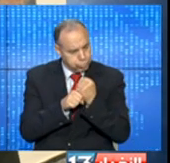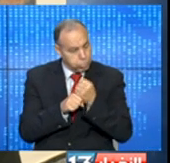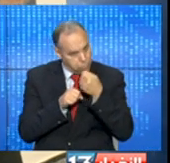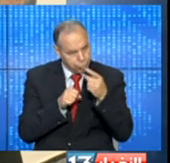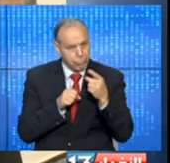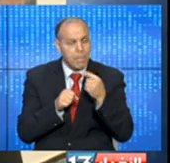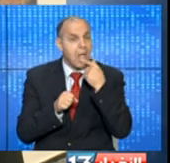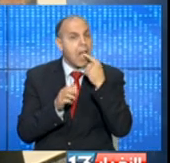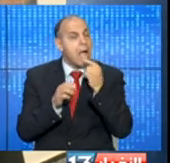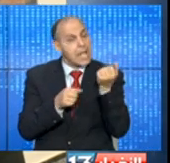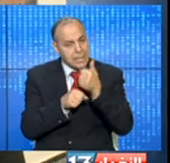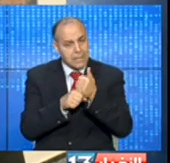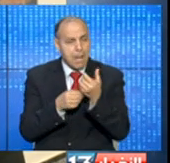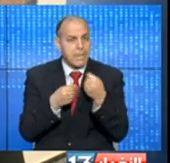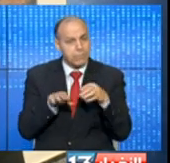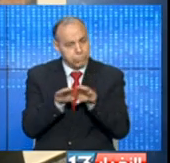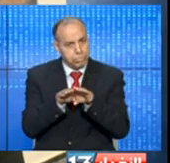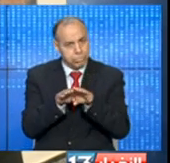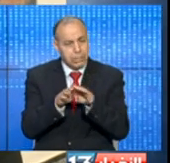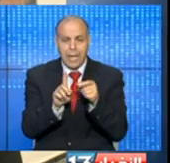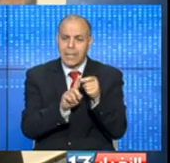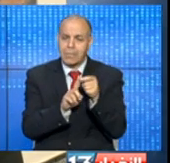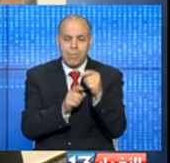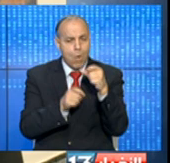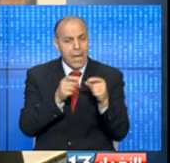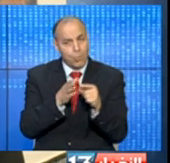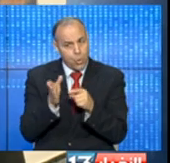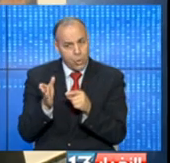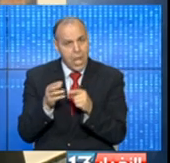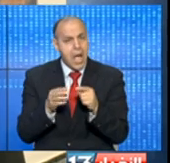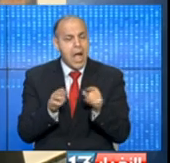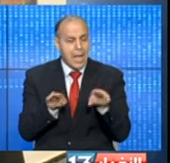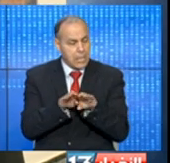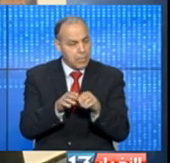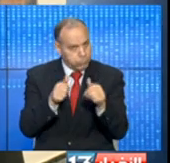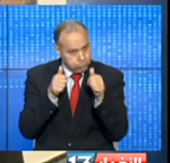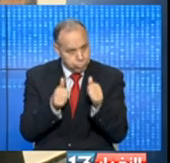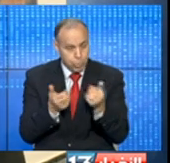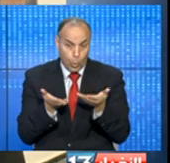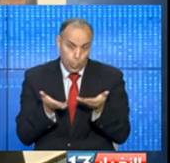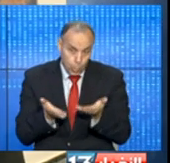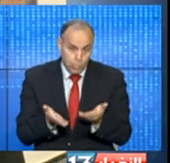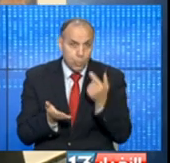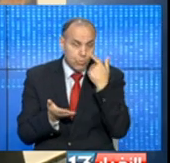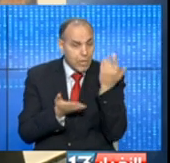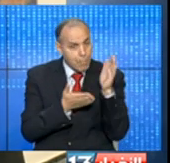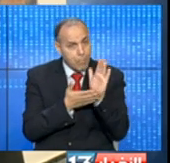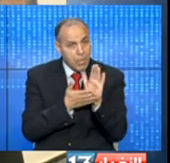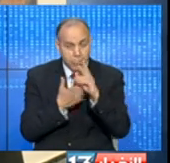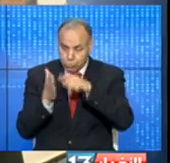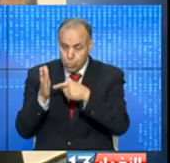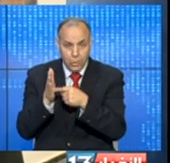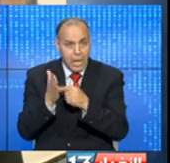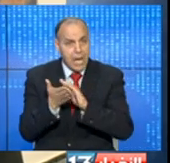الواقع يؤسس الى عداله في خدمه المتقاضين عداله جيده يمكن اليوم ان يمثل هذا الاتفاق